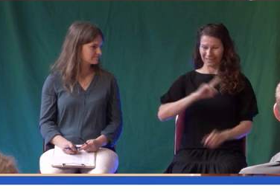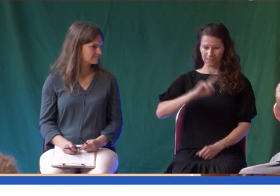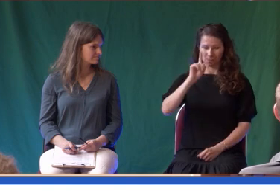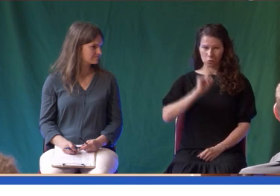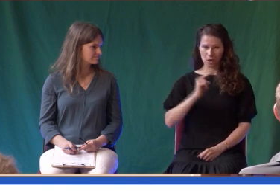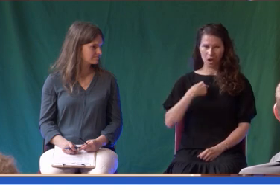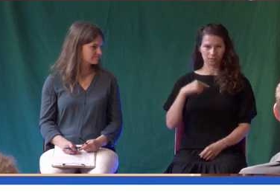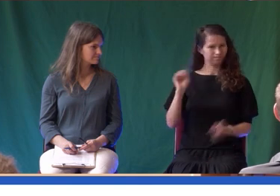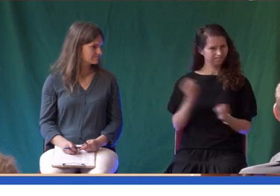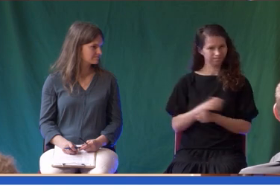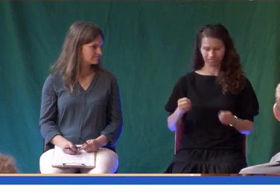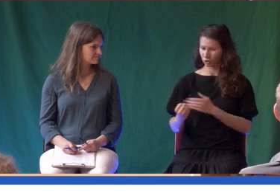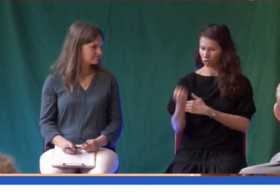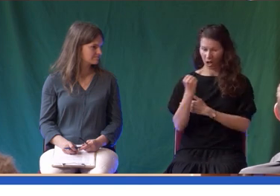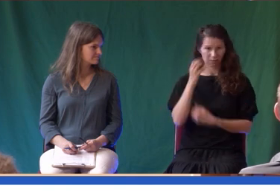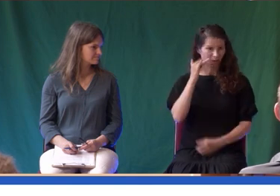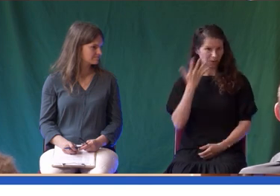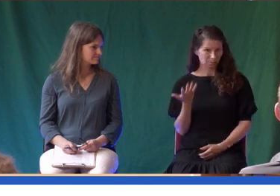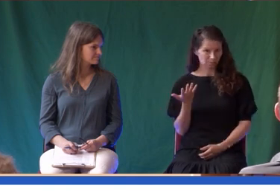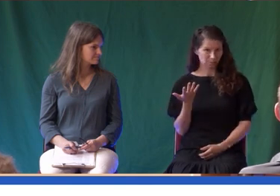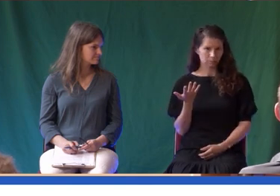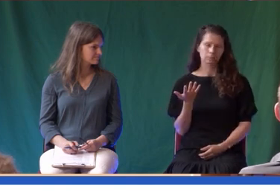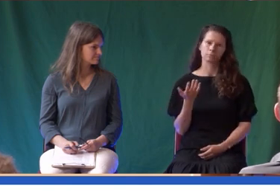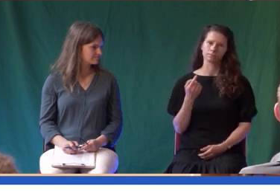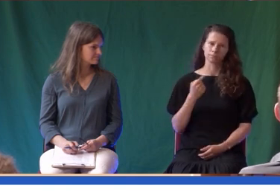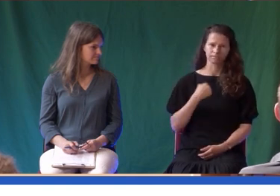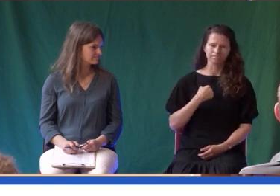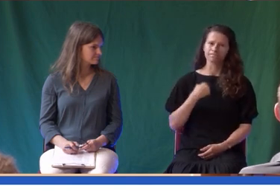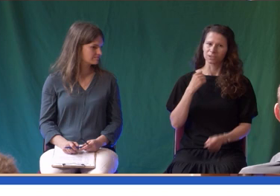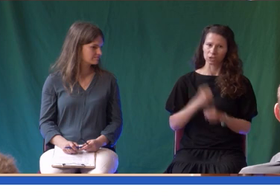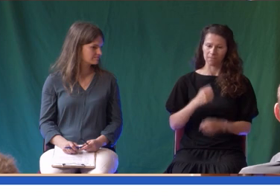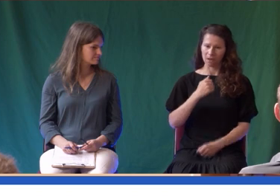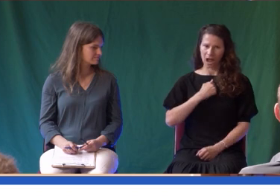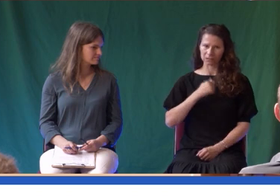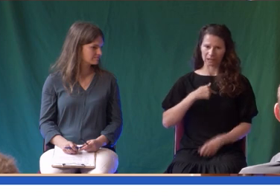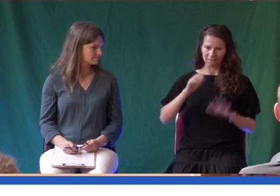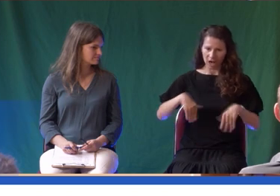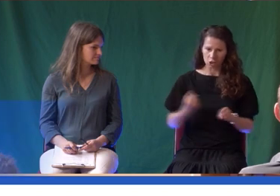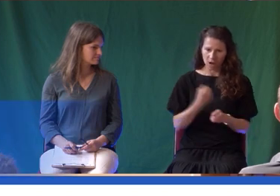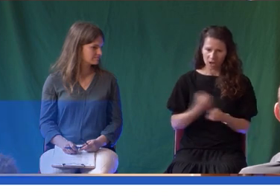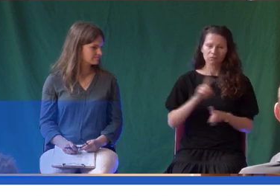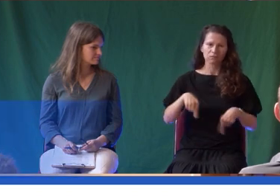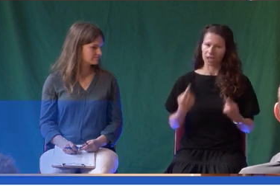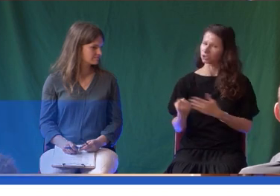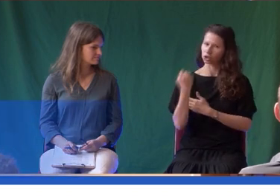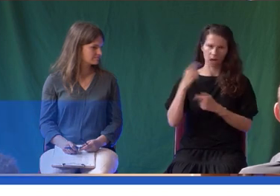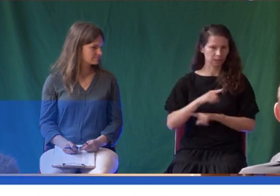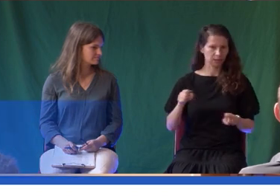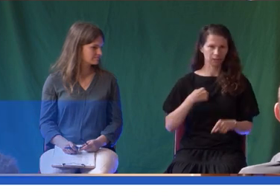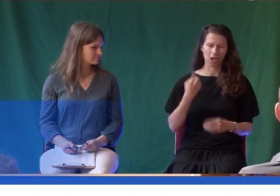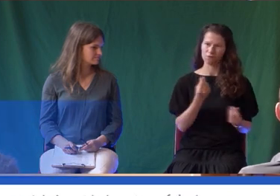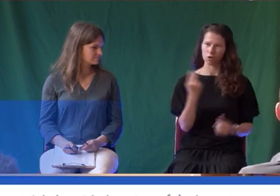kann nämlich immer dann wenn ich Angst habe etwas falsch zu machen wenn ich mich beobachtet fühle wenn ich mich